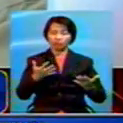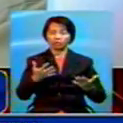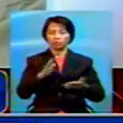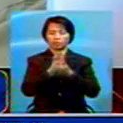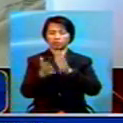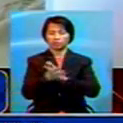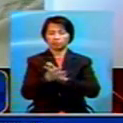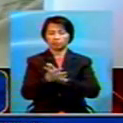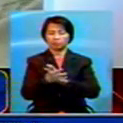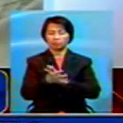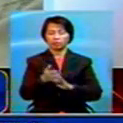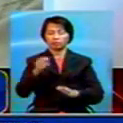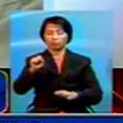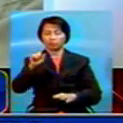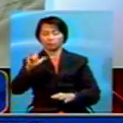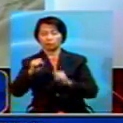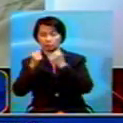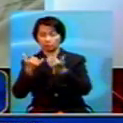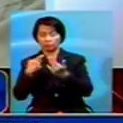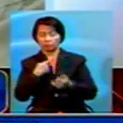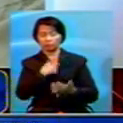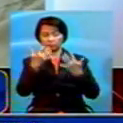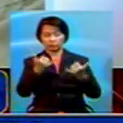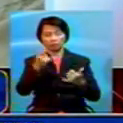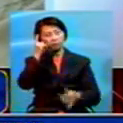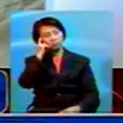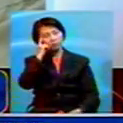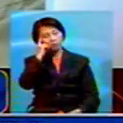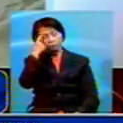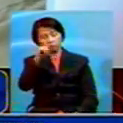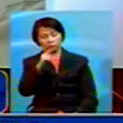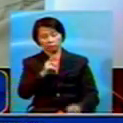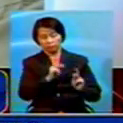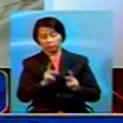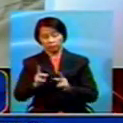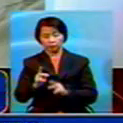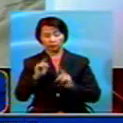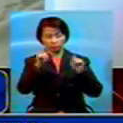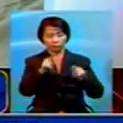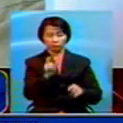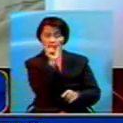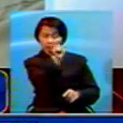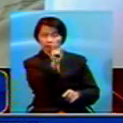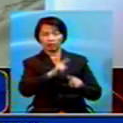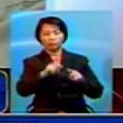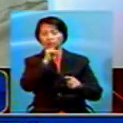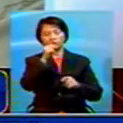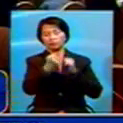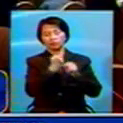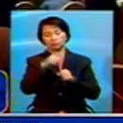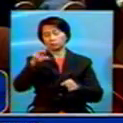so some the companies we are thinking now go for Won